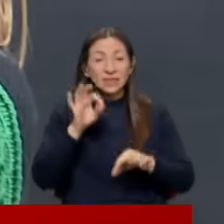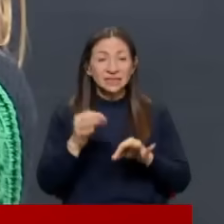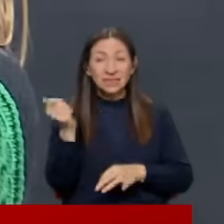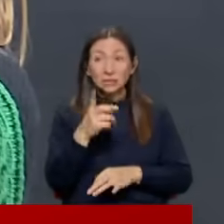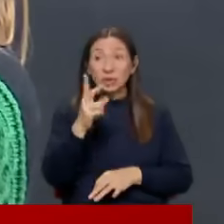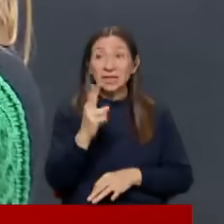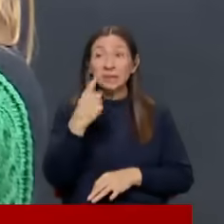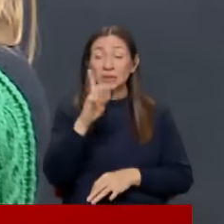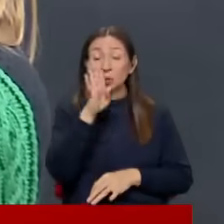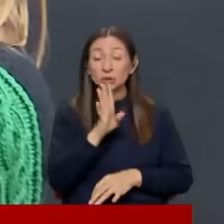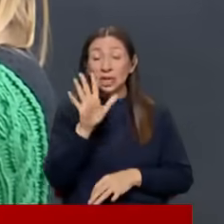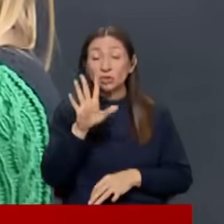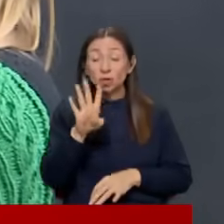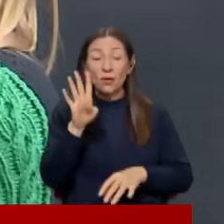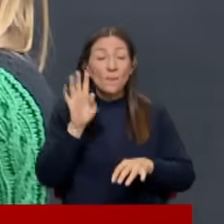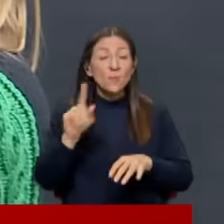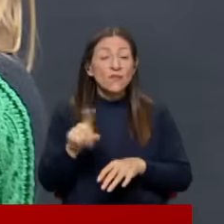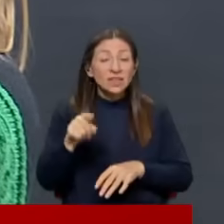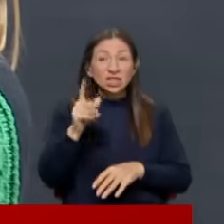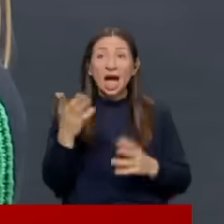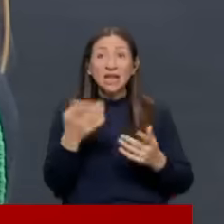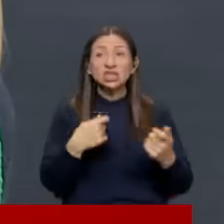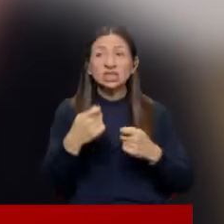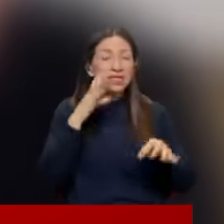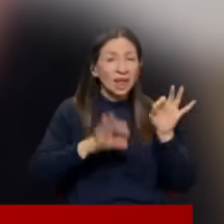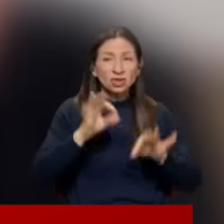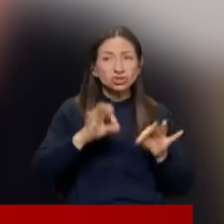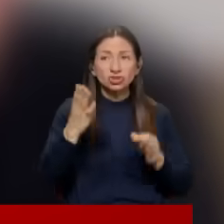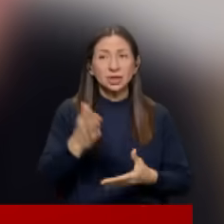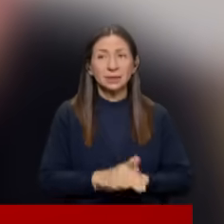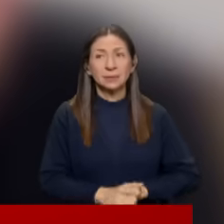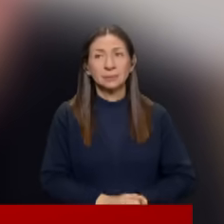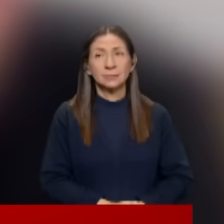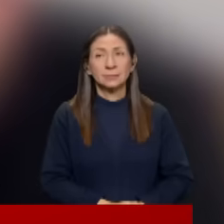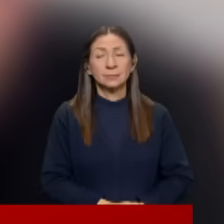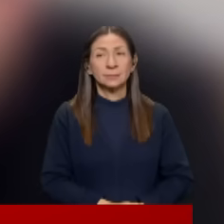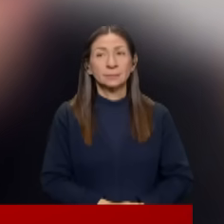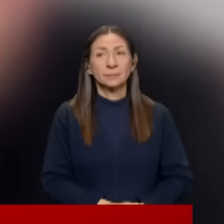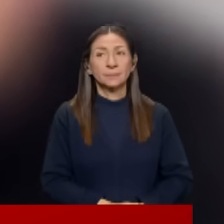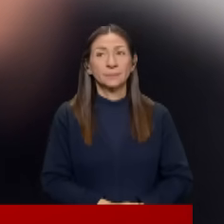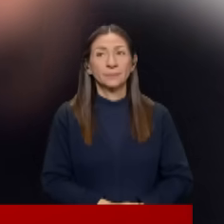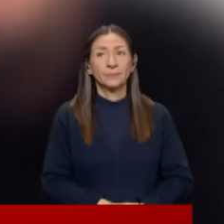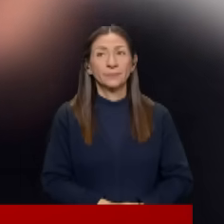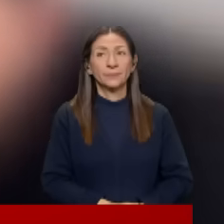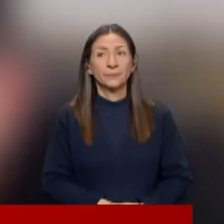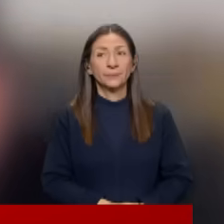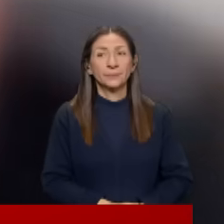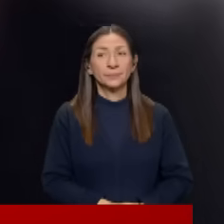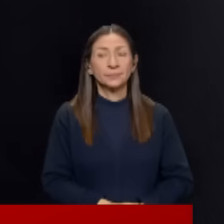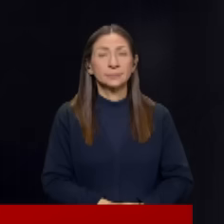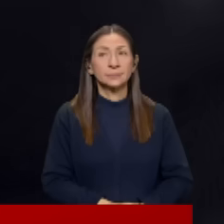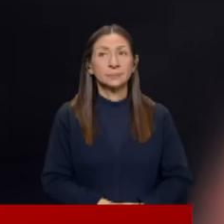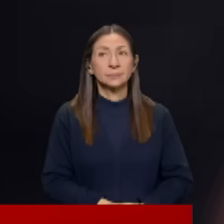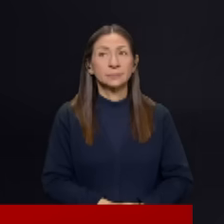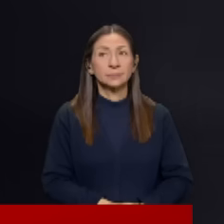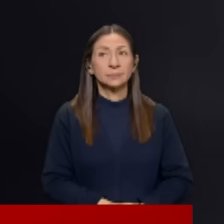bu 7454 müfettiş hangi şirketi denetleyecek? Nasıl bir oyun kuruyorlarsa kursunlar,